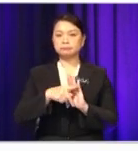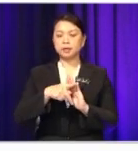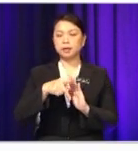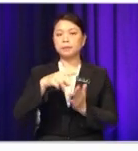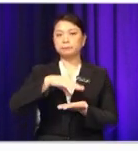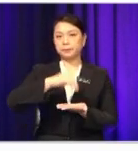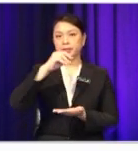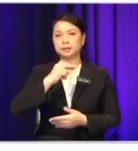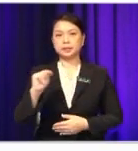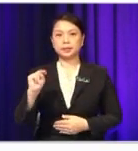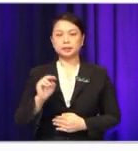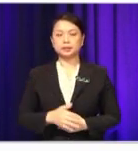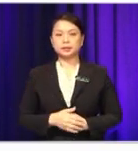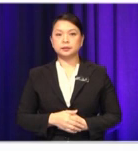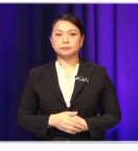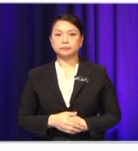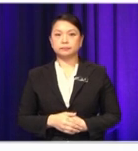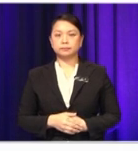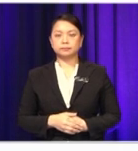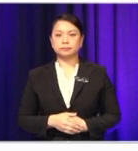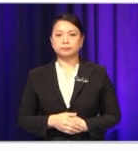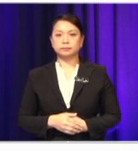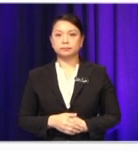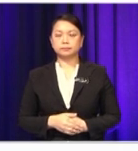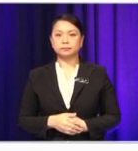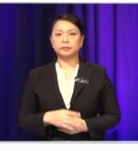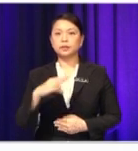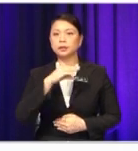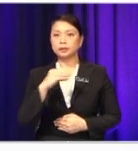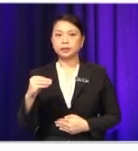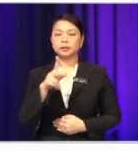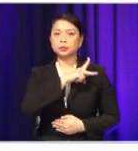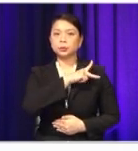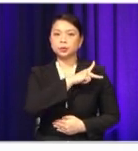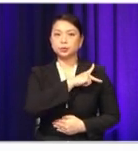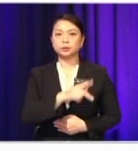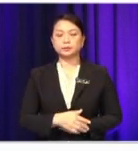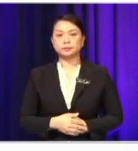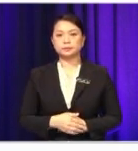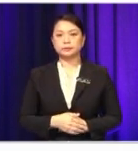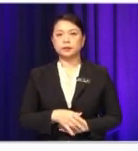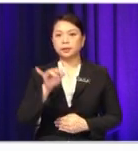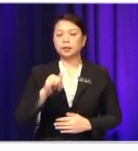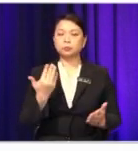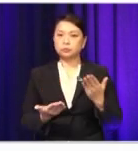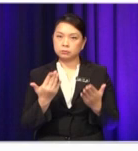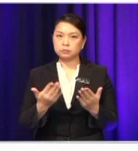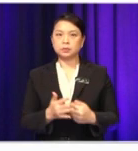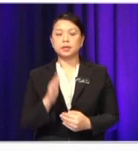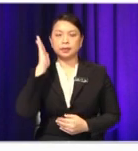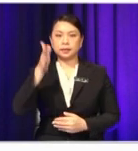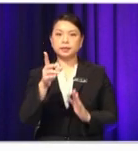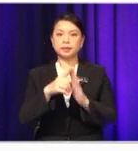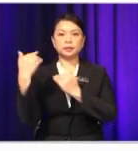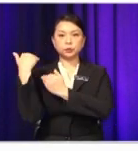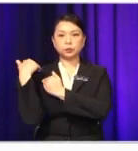ketua-ketua panitia bagi sekolah rendah, juga penyelaras mata pelajaran. Yang mana yang ini mungkin akan diambil tanggungjawab oleh guru